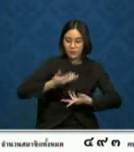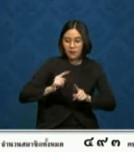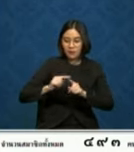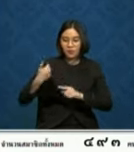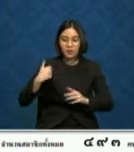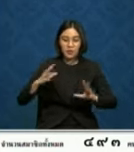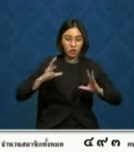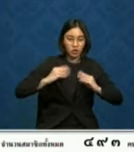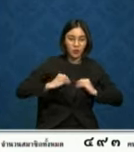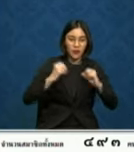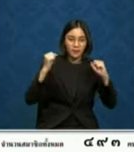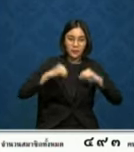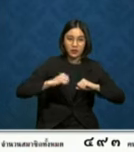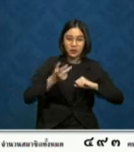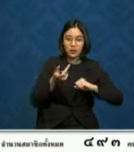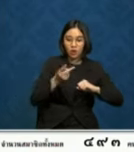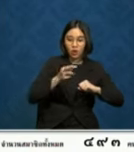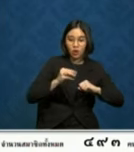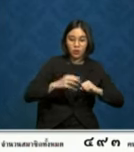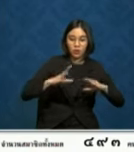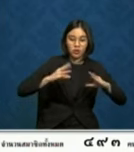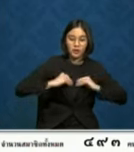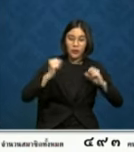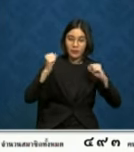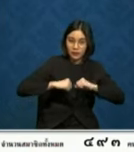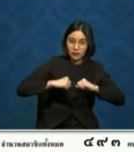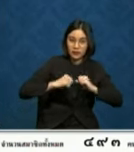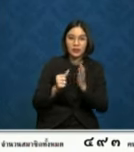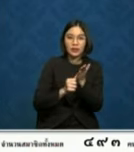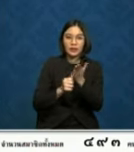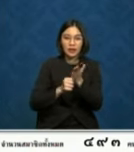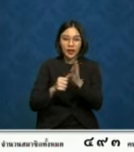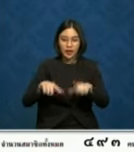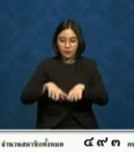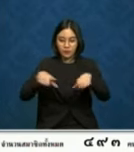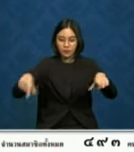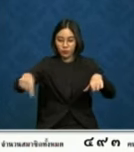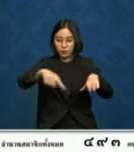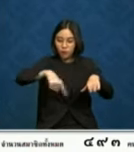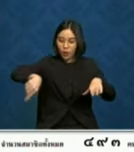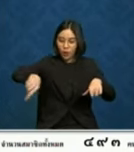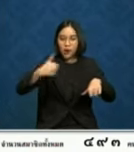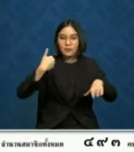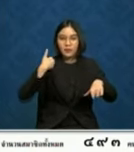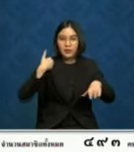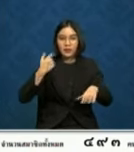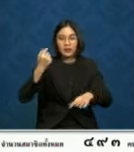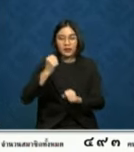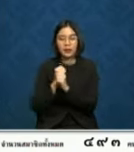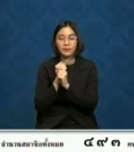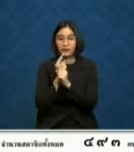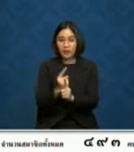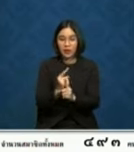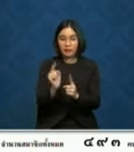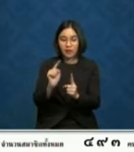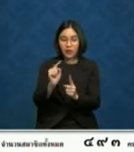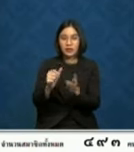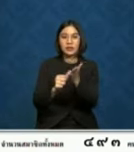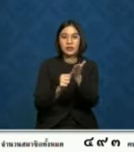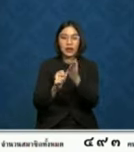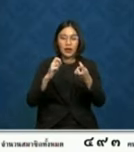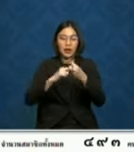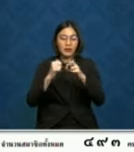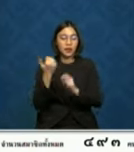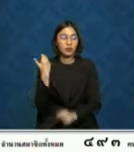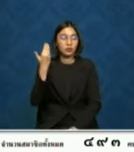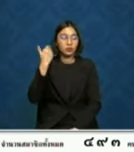เห็นชอบกับมติคณะรัฐมนตรีให้ปรับปรุงแนวเขตอุทยานแห่งชาติโดยยึดถือแนวเขตในการแก้ไขปัญหา